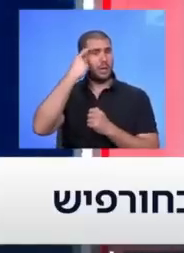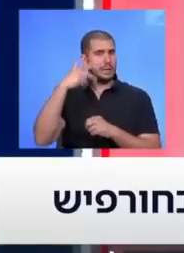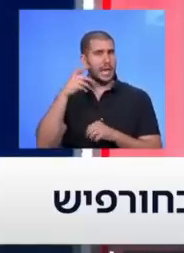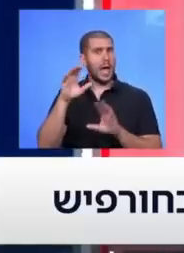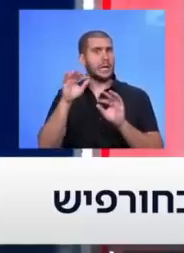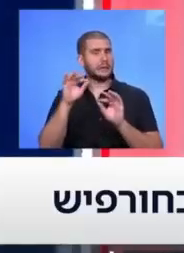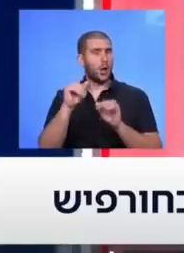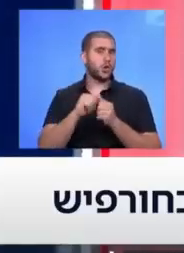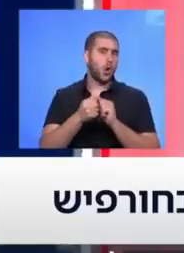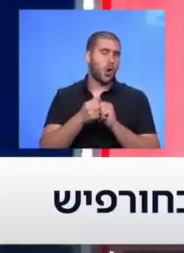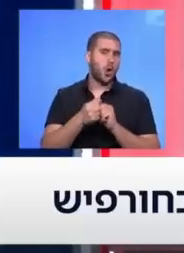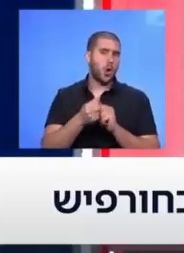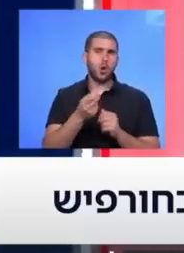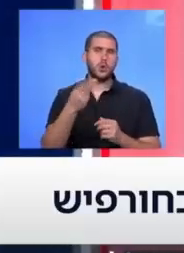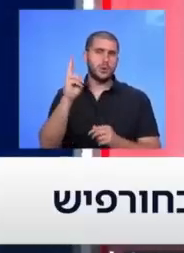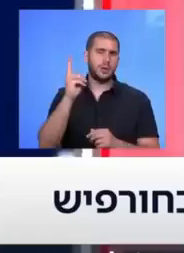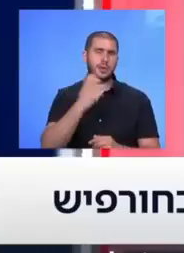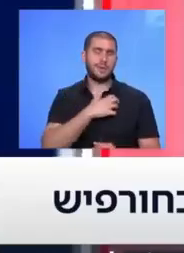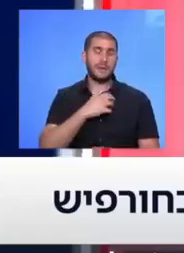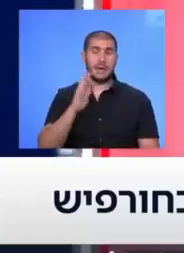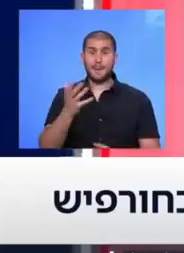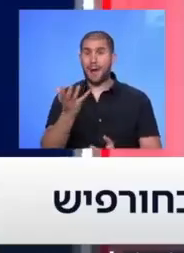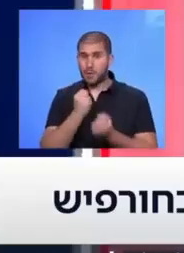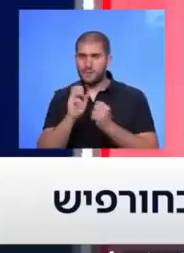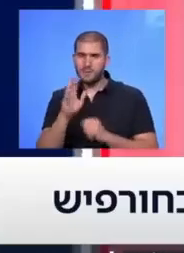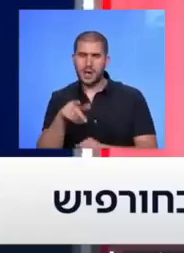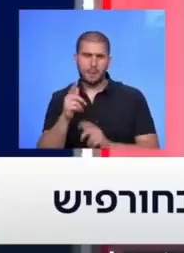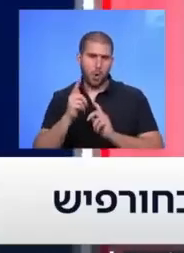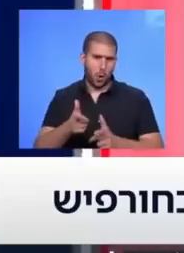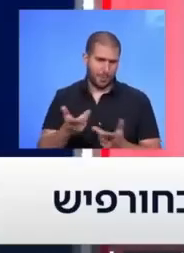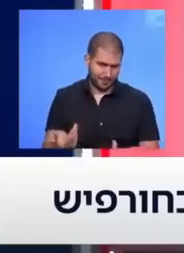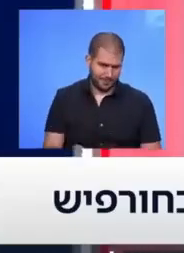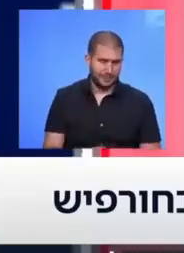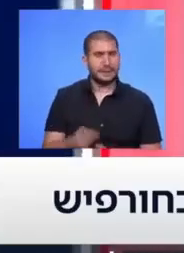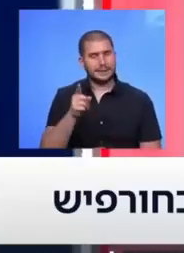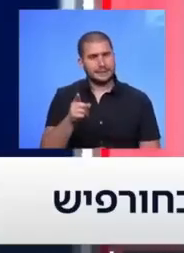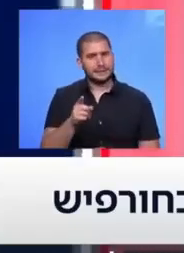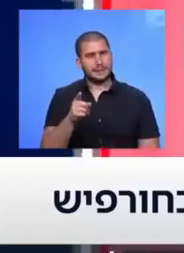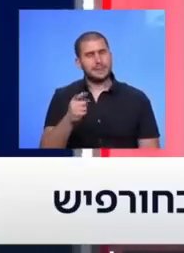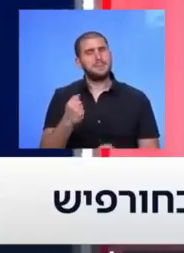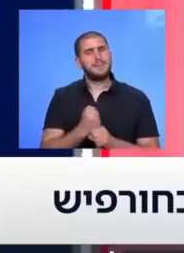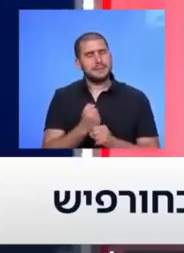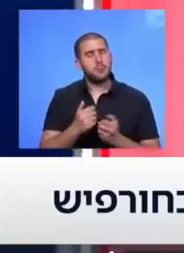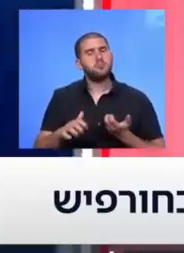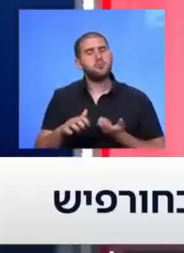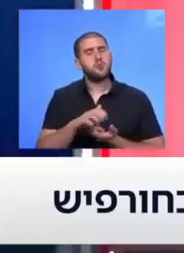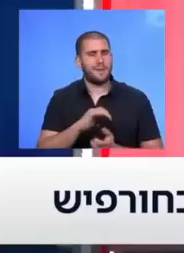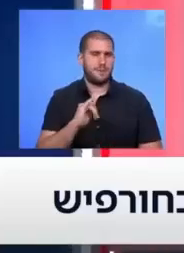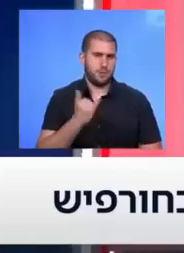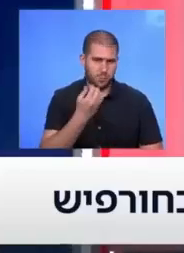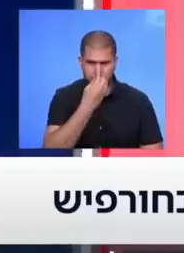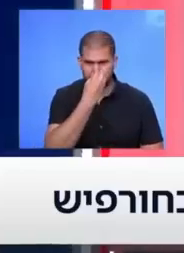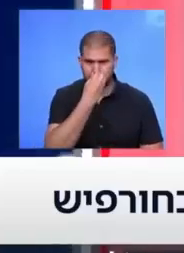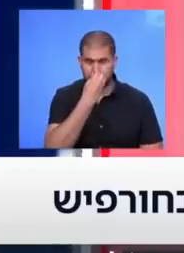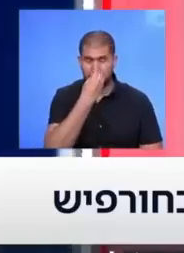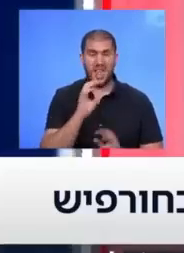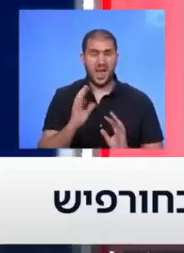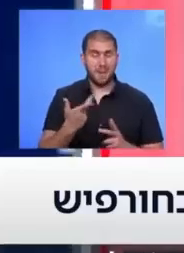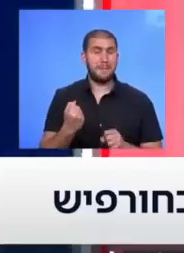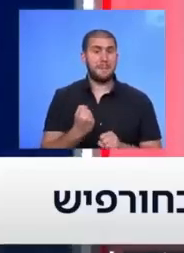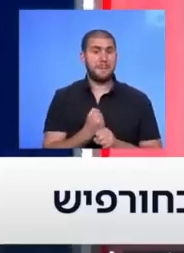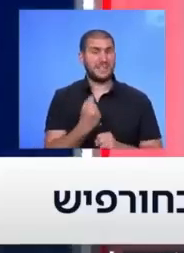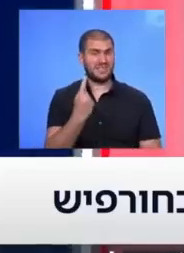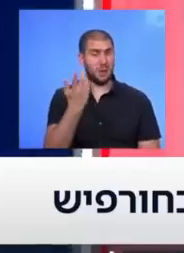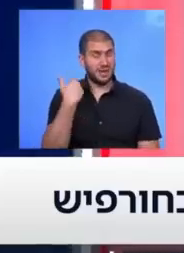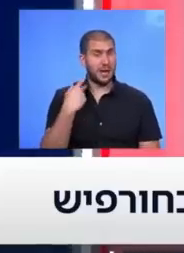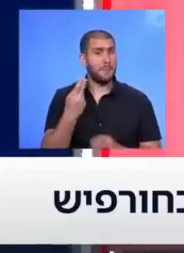עשרות נפגעים, גם מהחטופים וגם מהלוחמים. זה ודאי מבצע מורכב מאוד. האם המבצע הזה היה